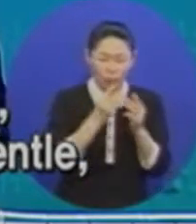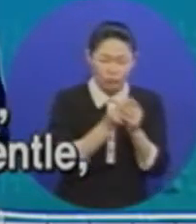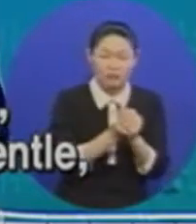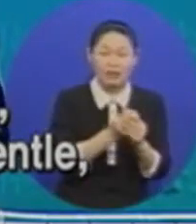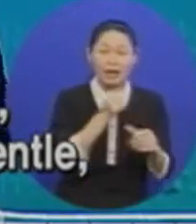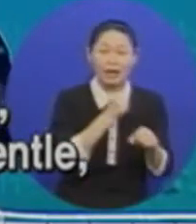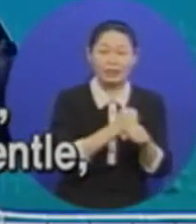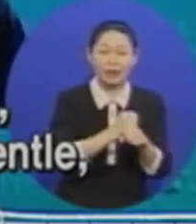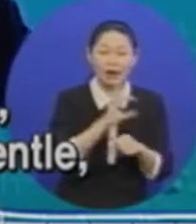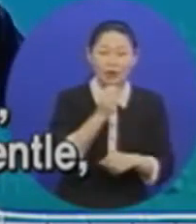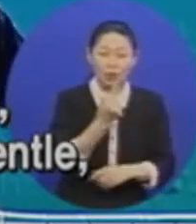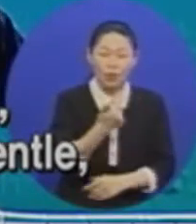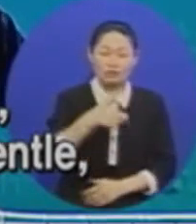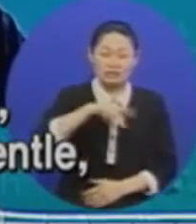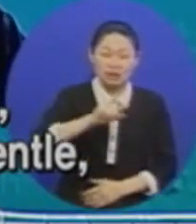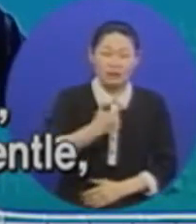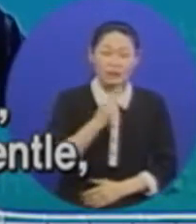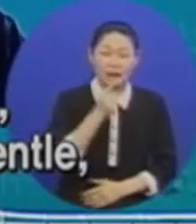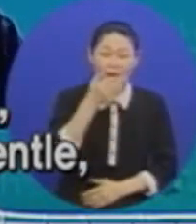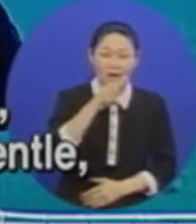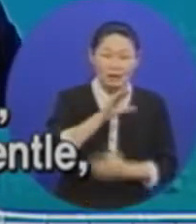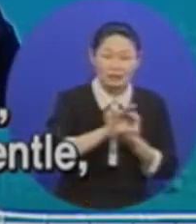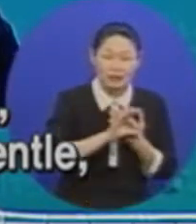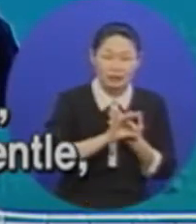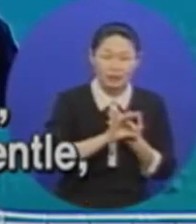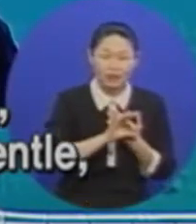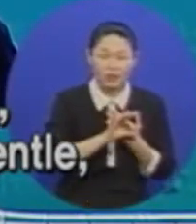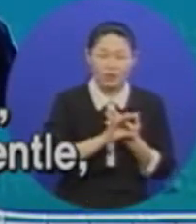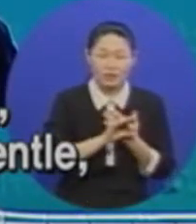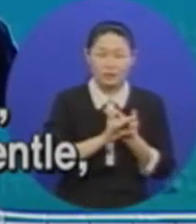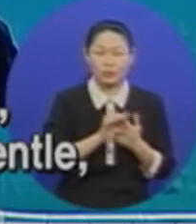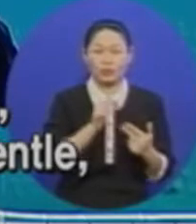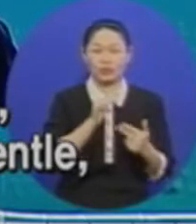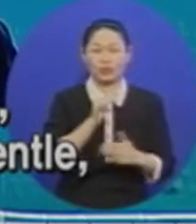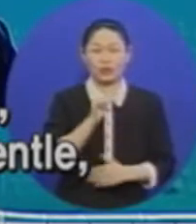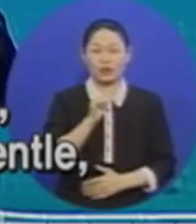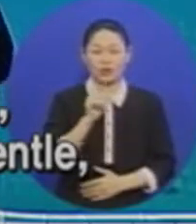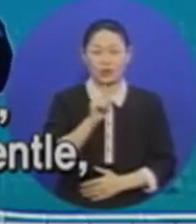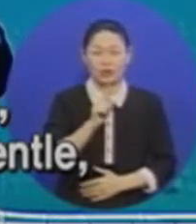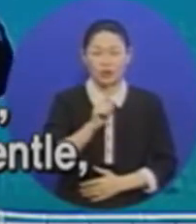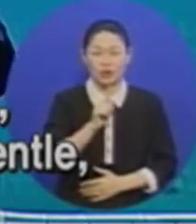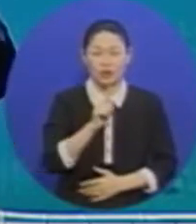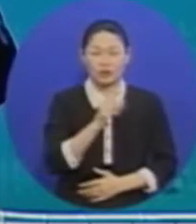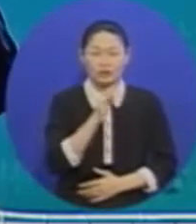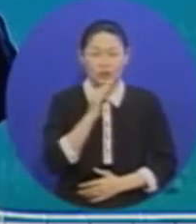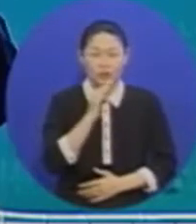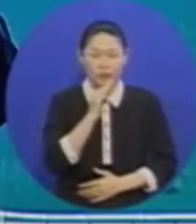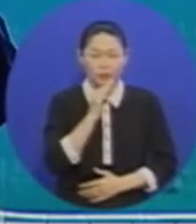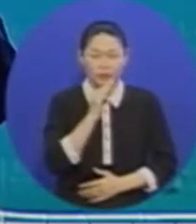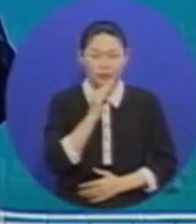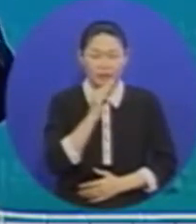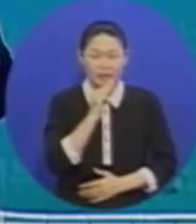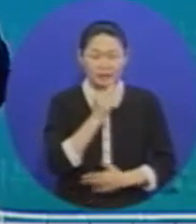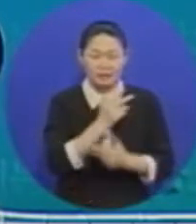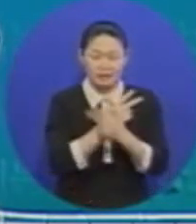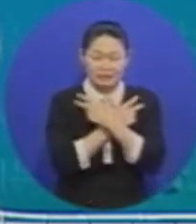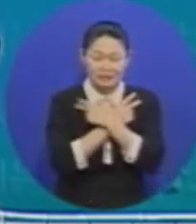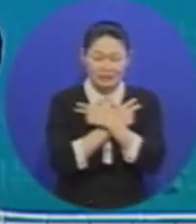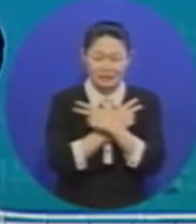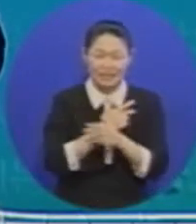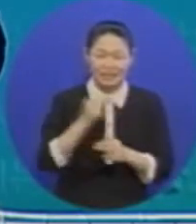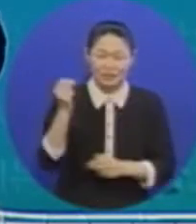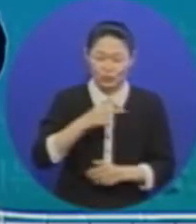아 뭐 신사 또는 아 또 아주 프로 로또는 뭐 대한민국